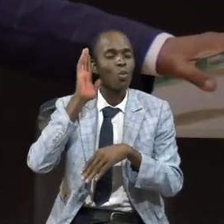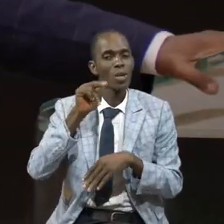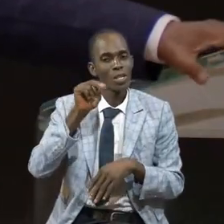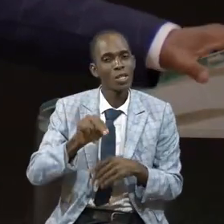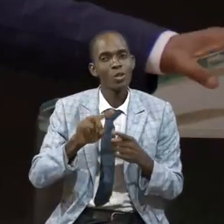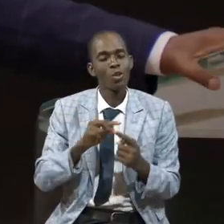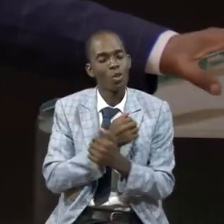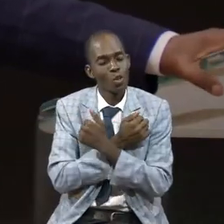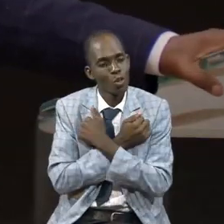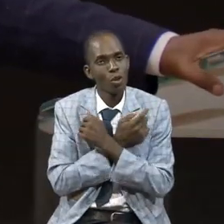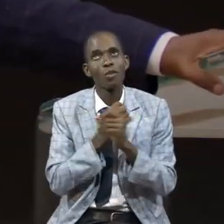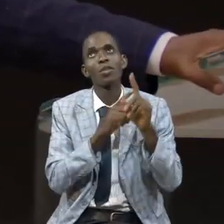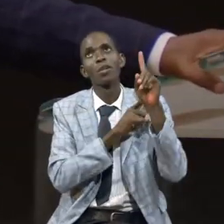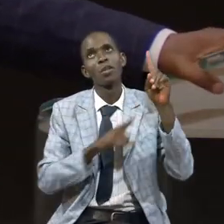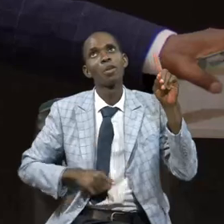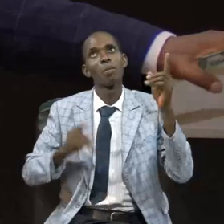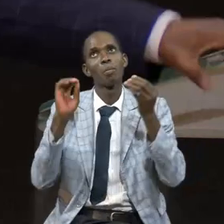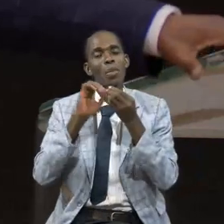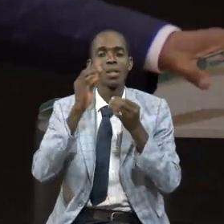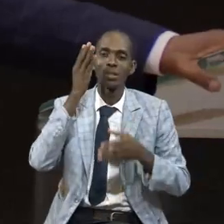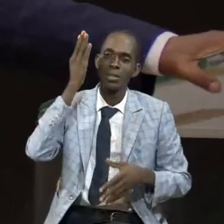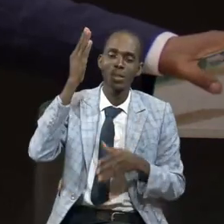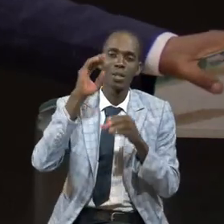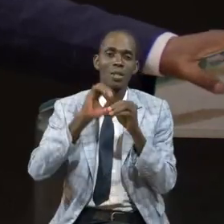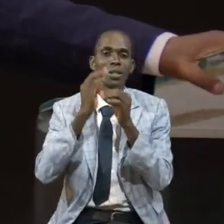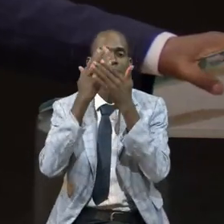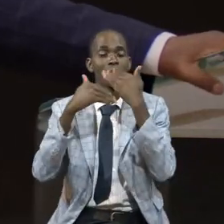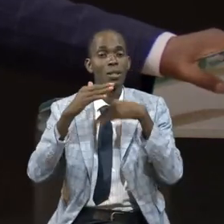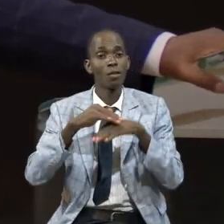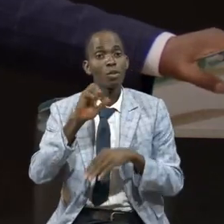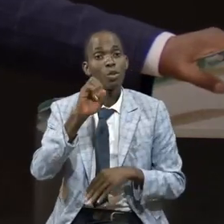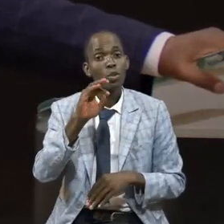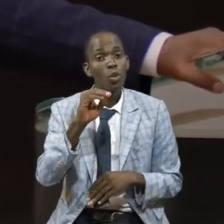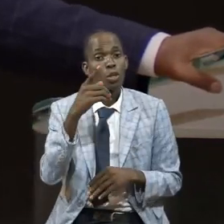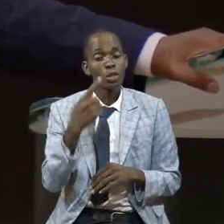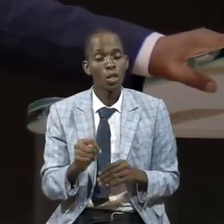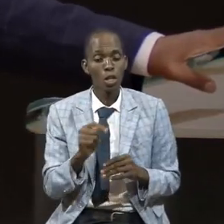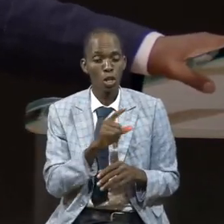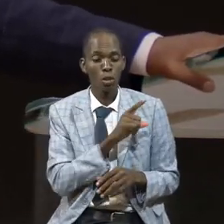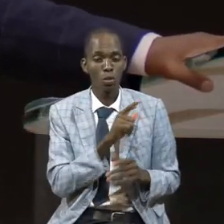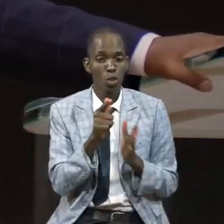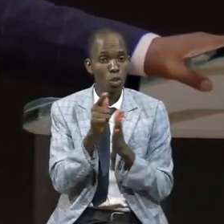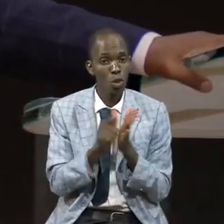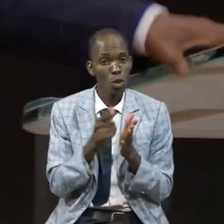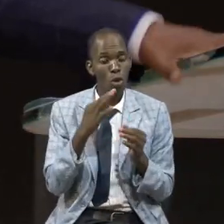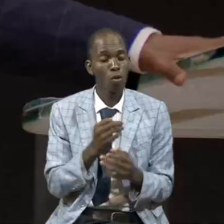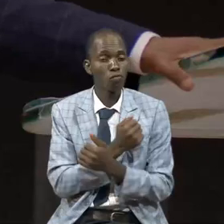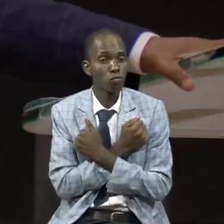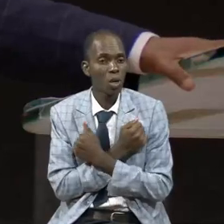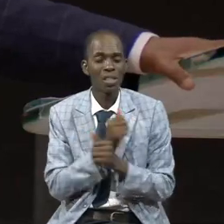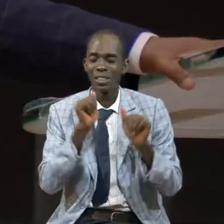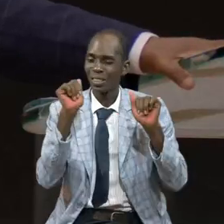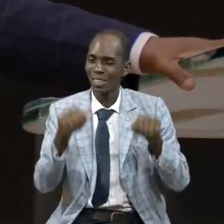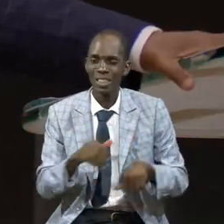vous devez toujours continuer d'aimer le Seigneur. Arrivez au ciel. Donc, la loi d'amour ne peut jamais